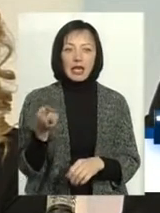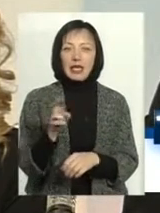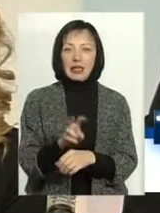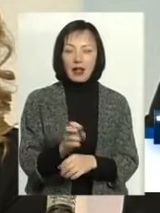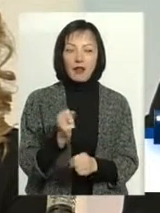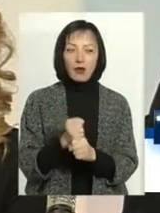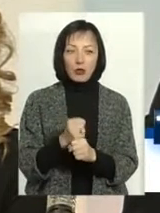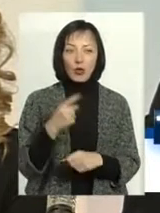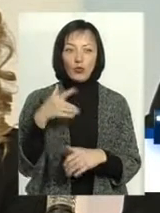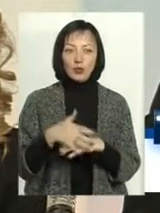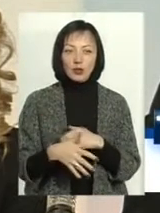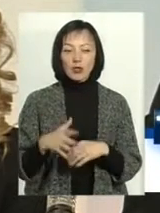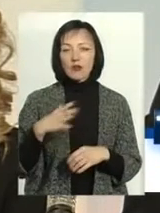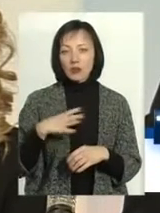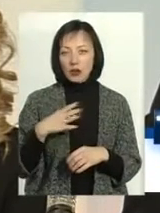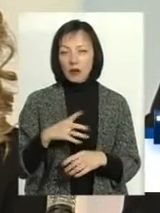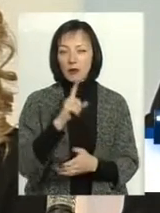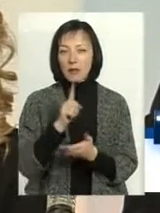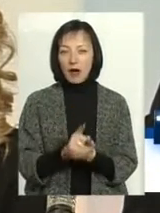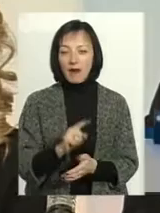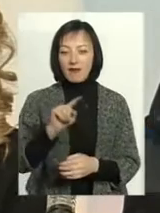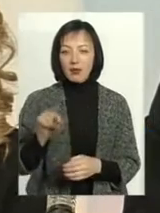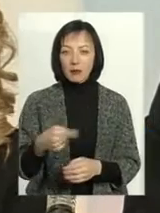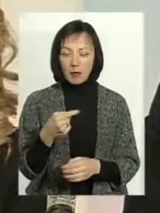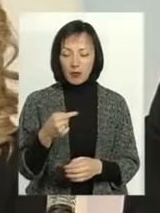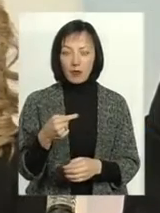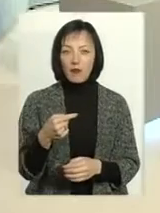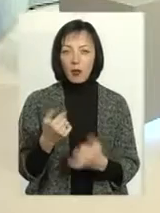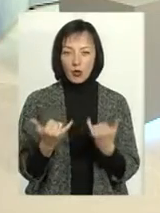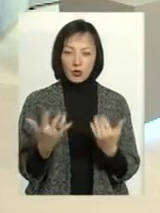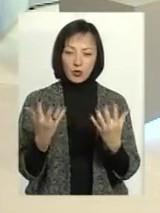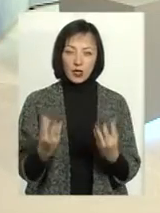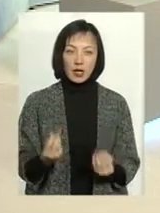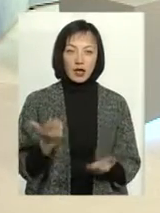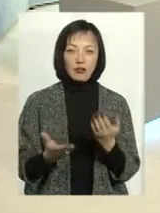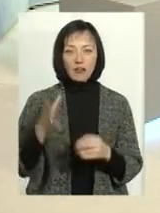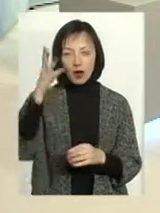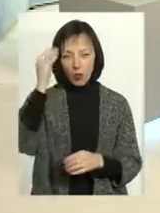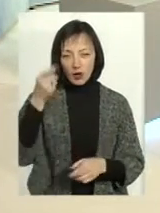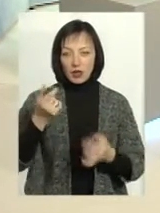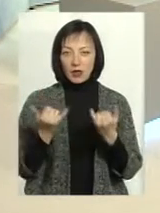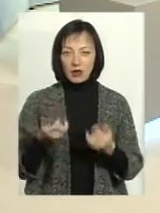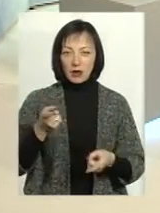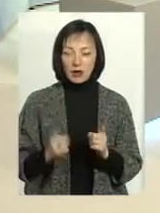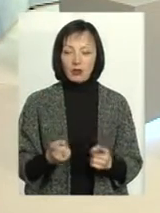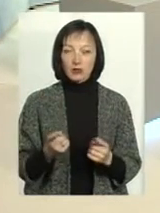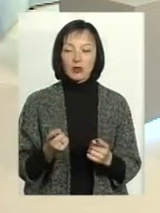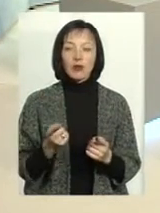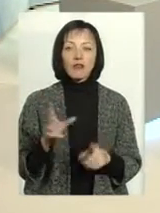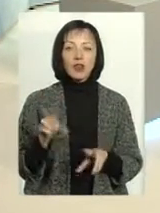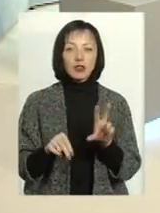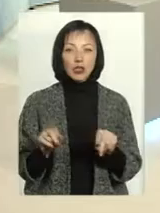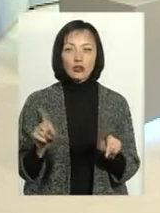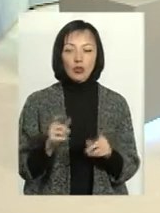розуміючи, що її очікує, і має відповідати вимогам сьогодення. Якщо враховувати реалії сьогодення, то вважаю,